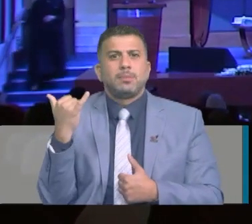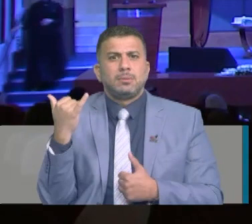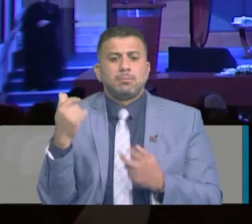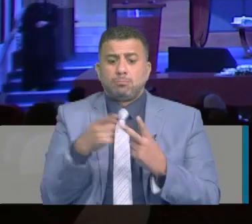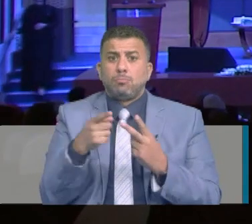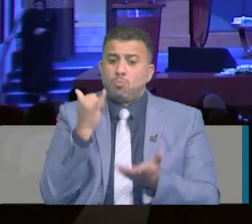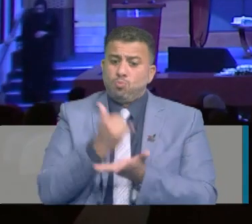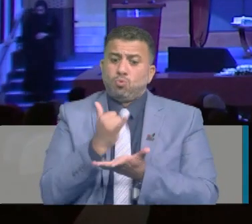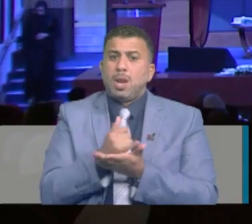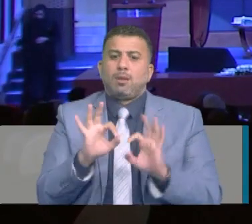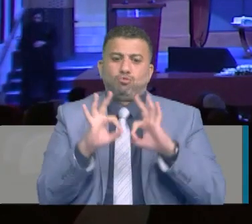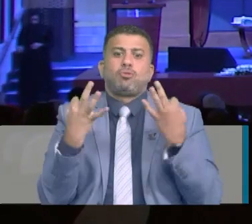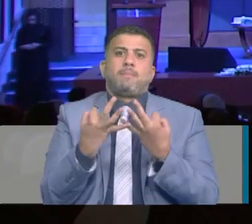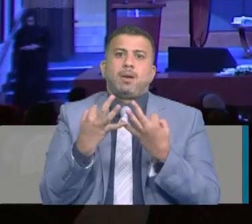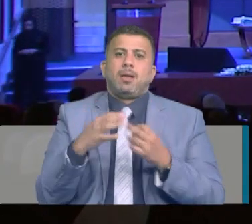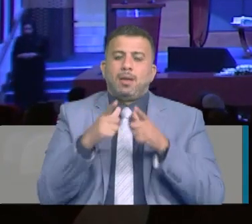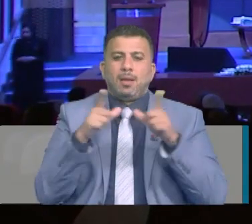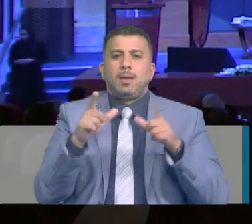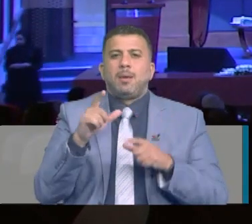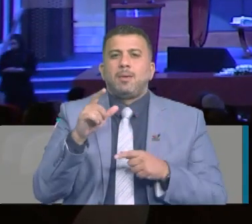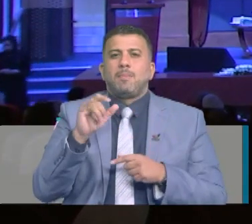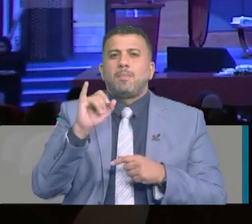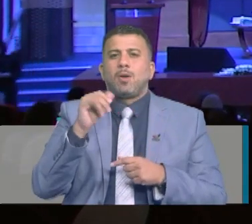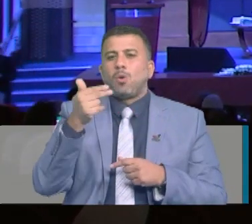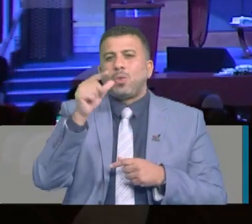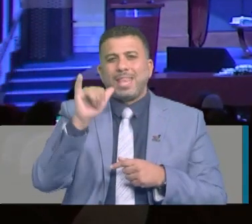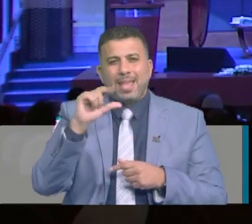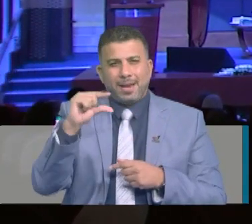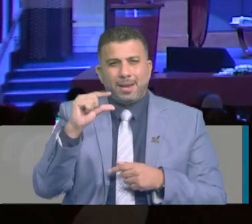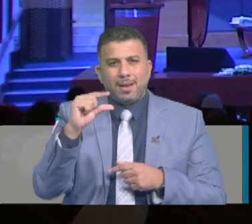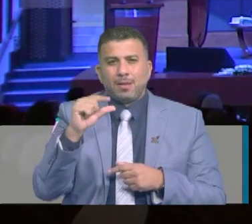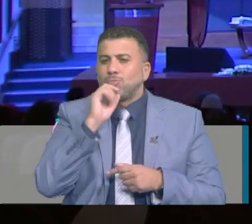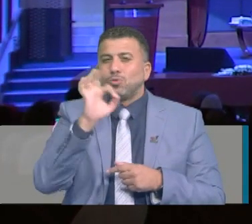لمسؤولياتها المجتمعية. لأخبار الدار، غدير المعيني، الشارقة.